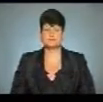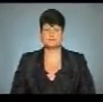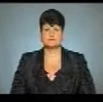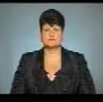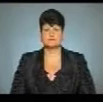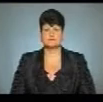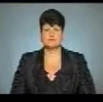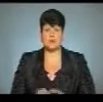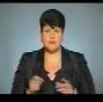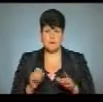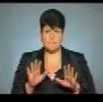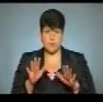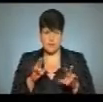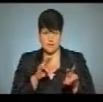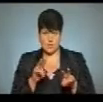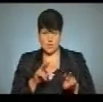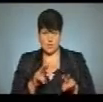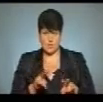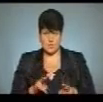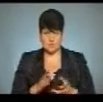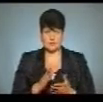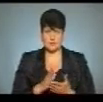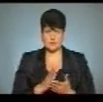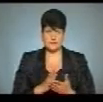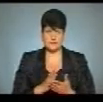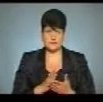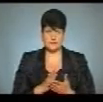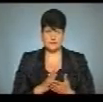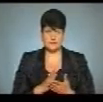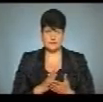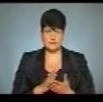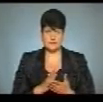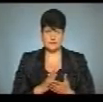Який на момент огляду знаходиться у...